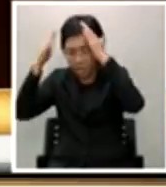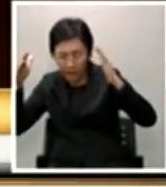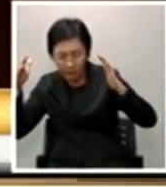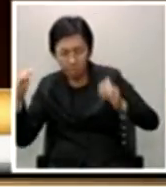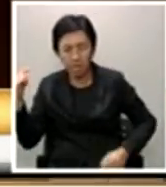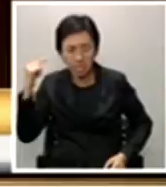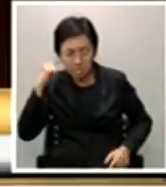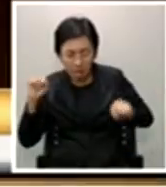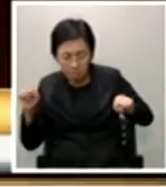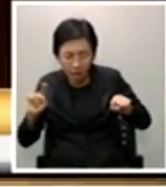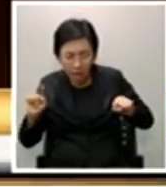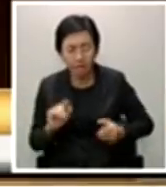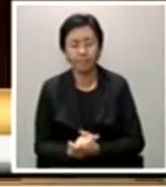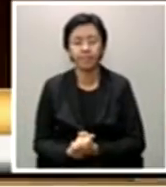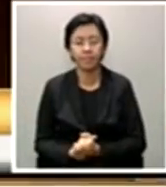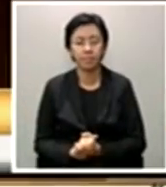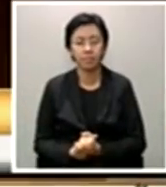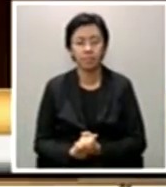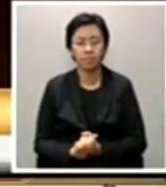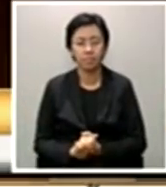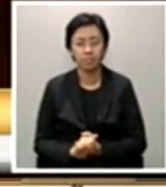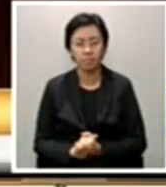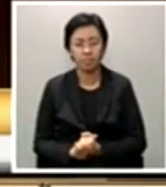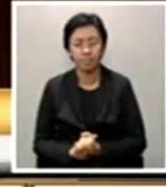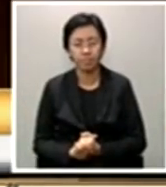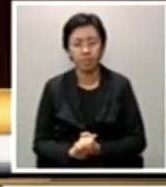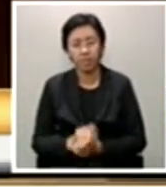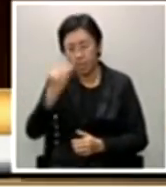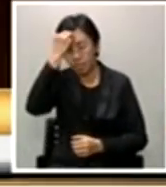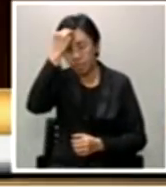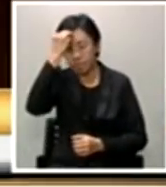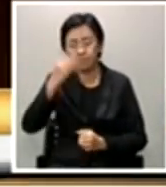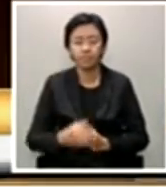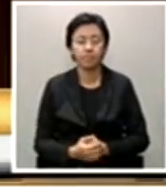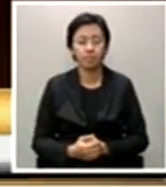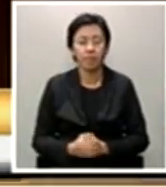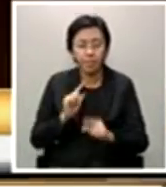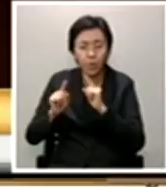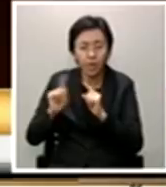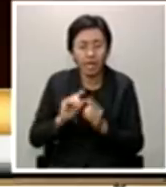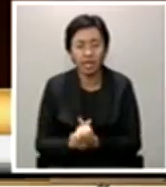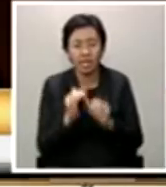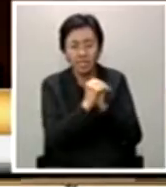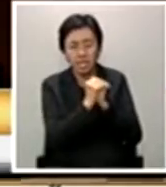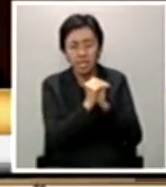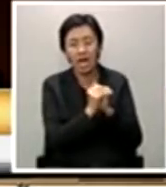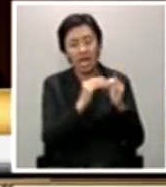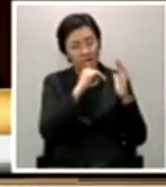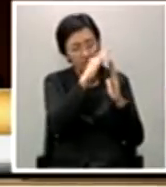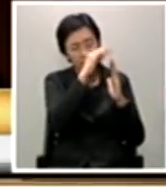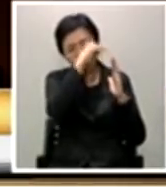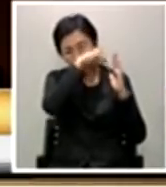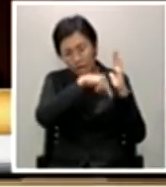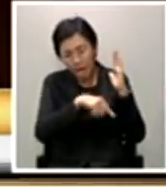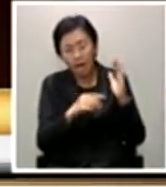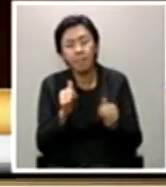าเราขายถึงขนาดนี้เราไปขายญี่ปุ่นบอกว่าจีนเนี่ยตั้งแต่เหนือจดใต้ใช่ไหมคุณจะไ